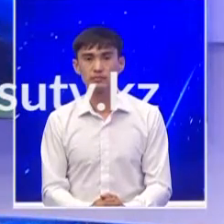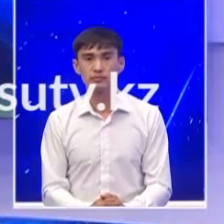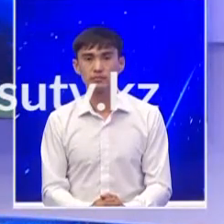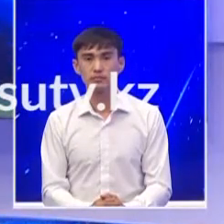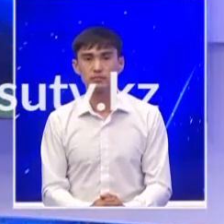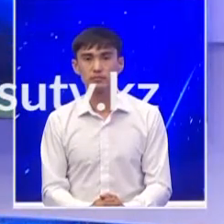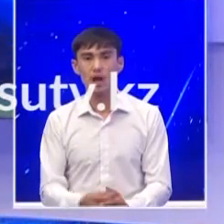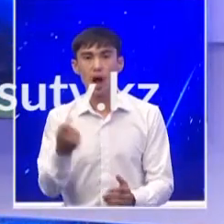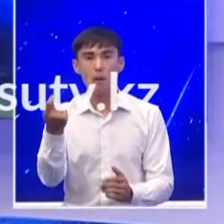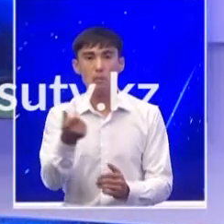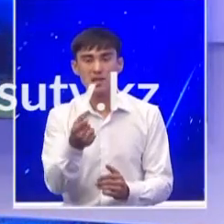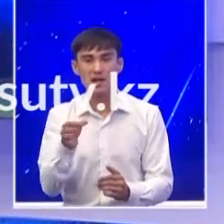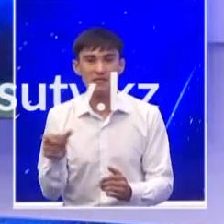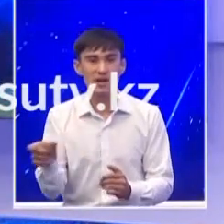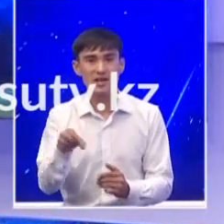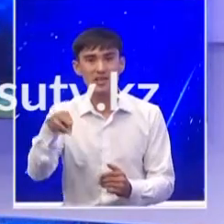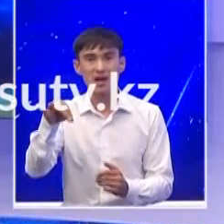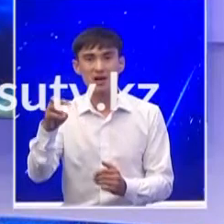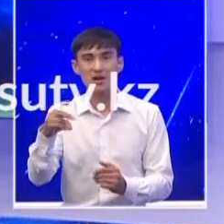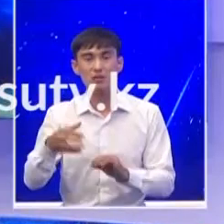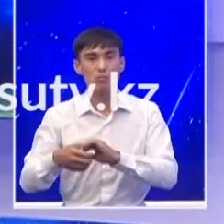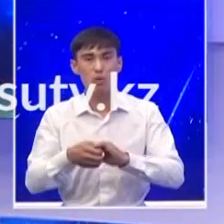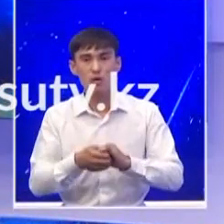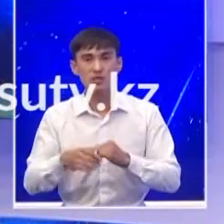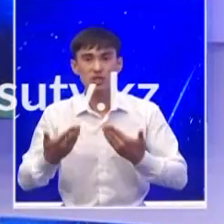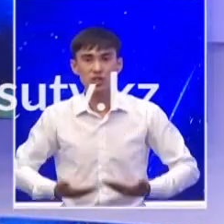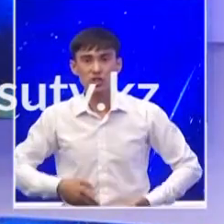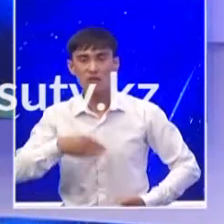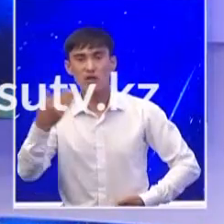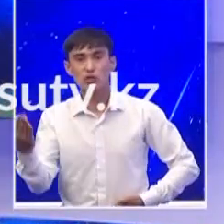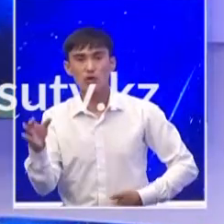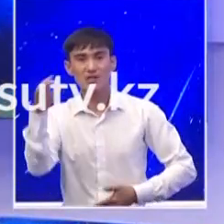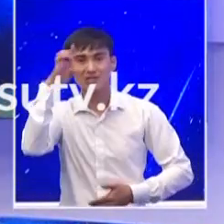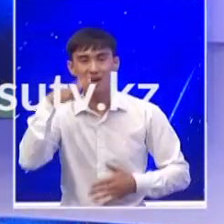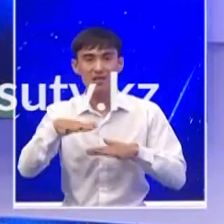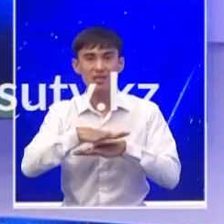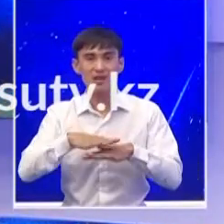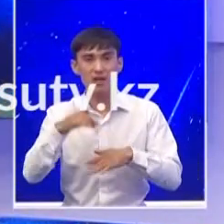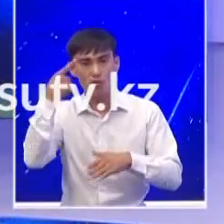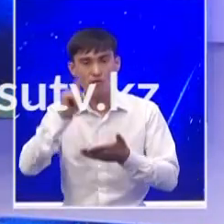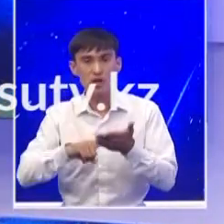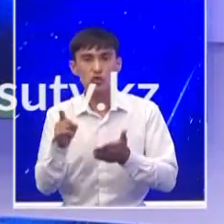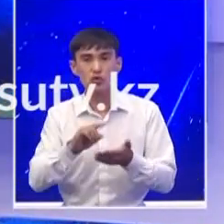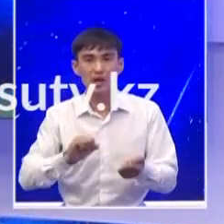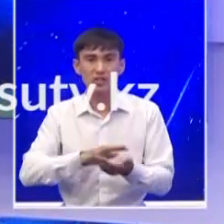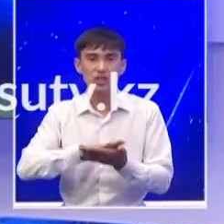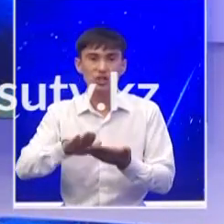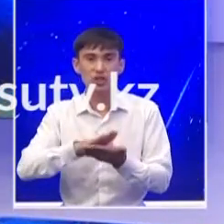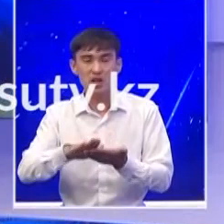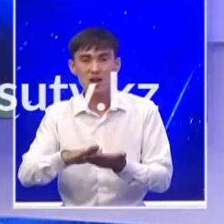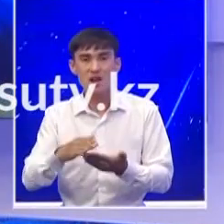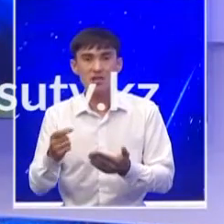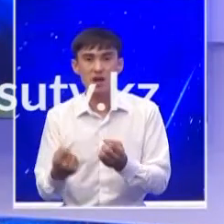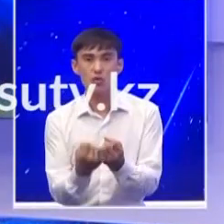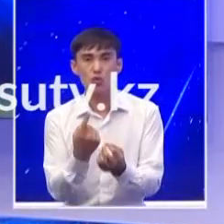С обмелением реки Таргын борются жители на востоке страны. Они уверены, что очищение ее русла и впадающих родников